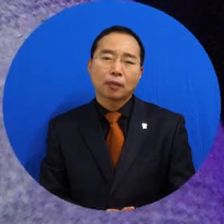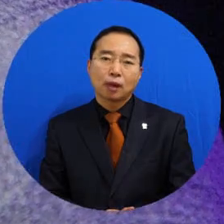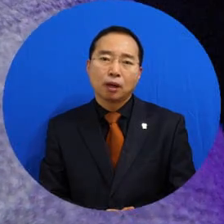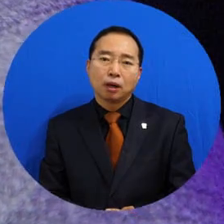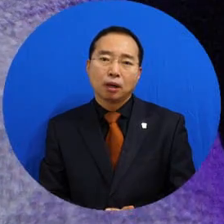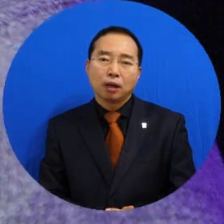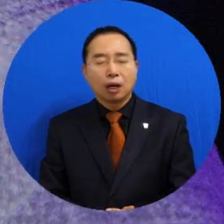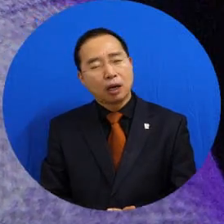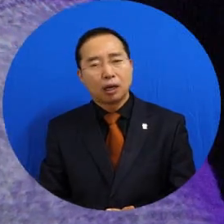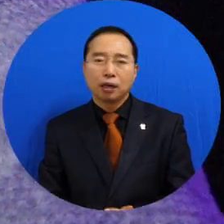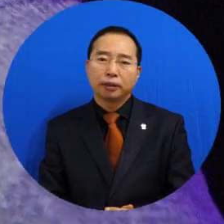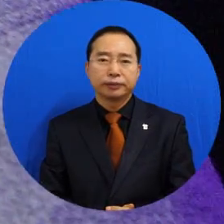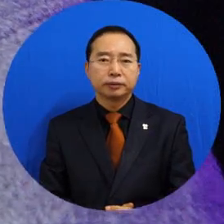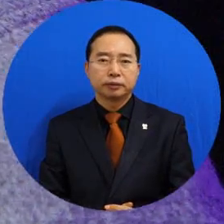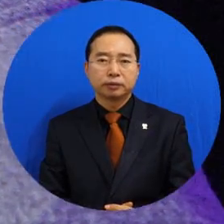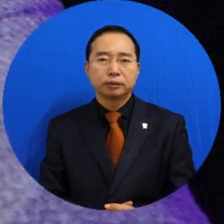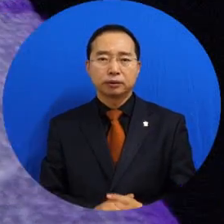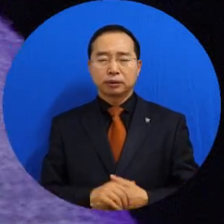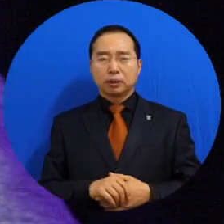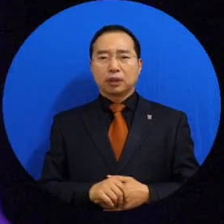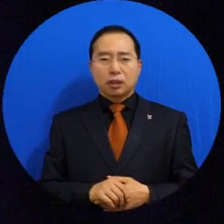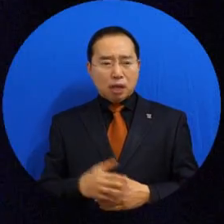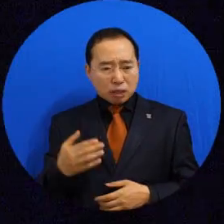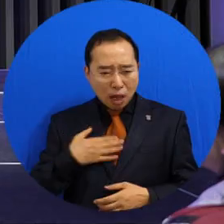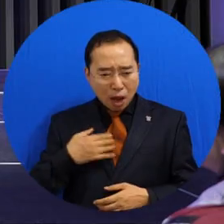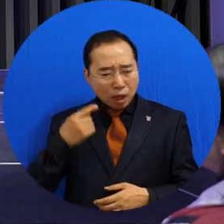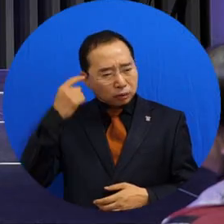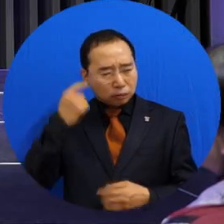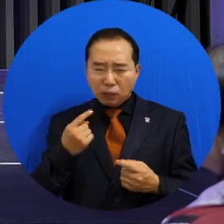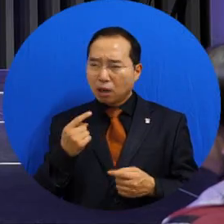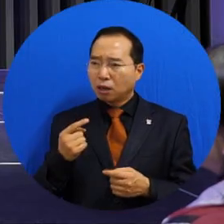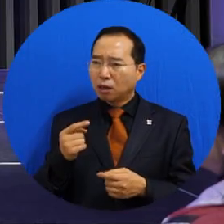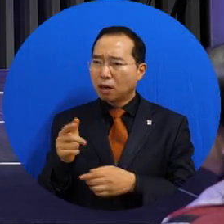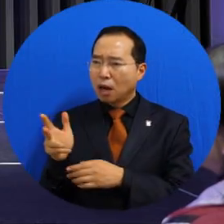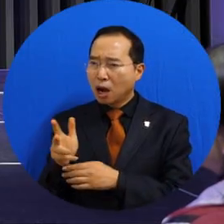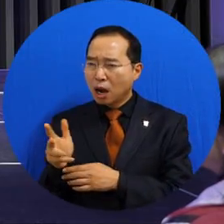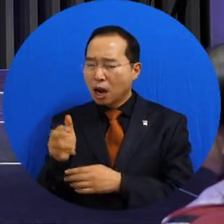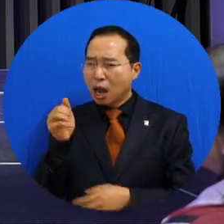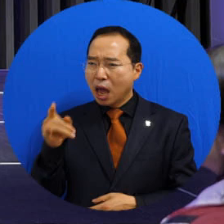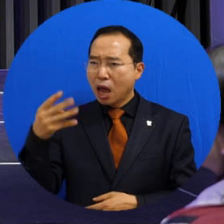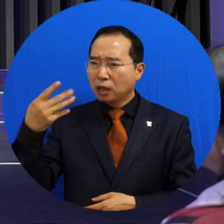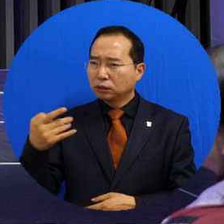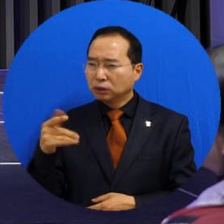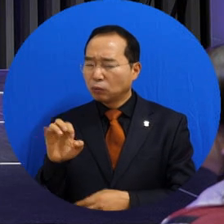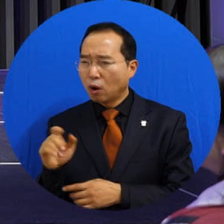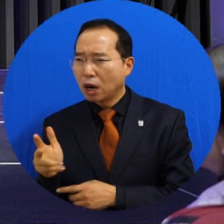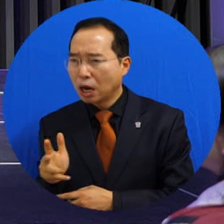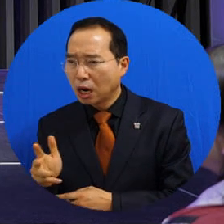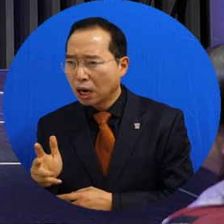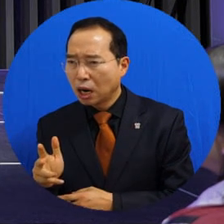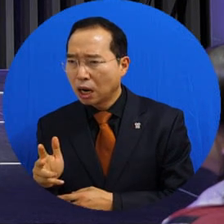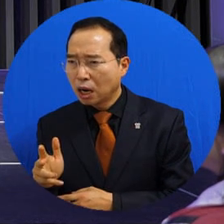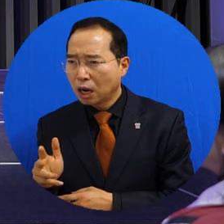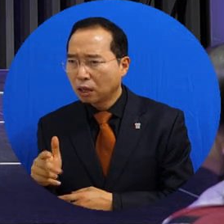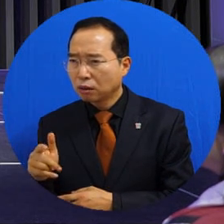이상 그러니까 나보다 훨씬 더 큰 프로젝트이기 때문에 프로젝트 스케일도 그렇고 헤로니모에 대한